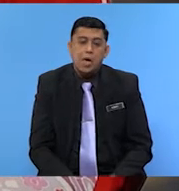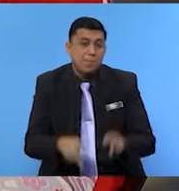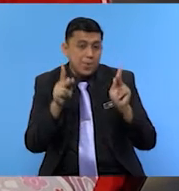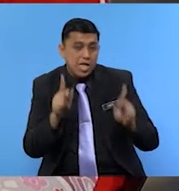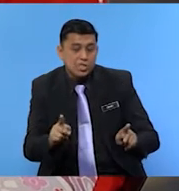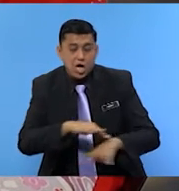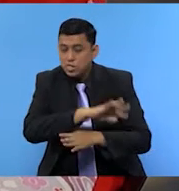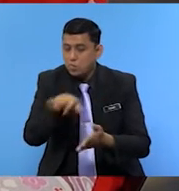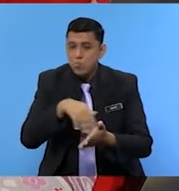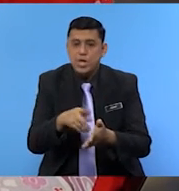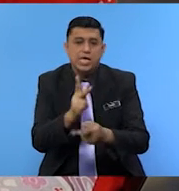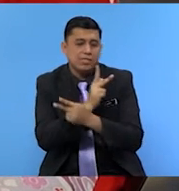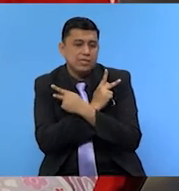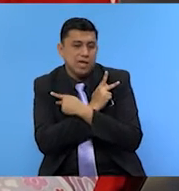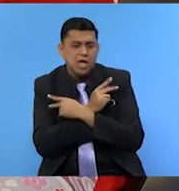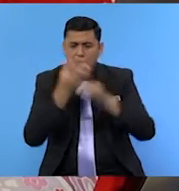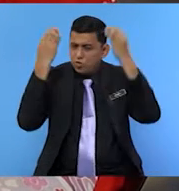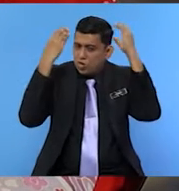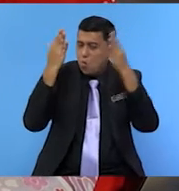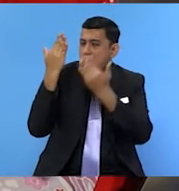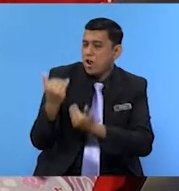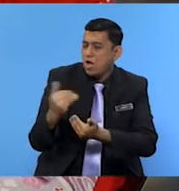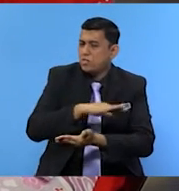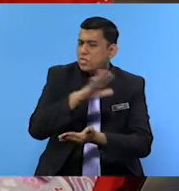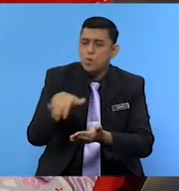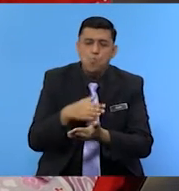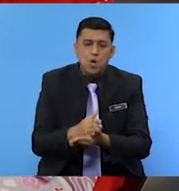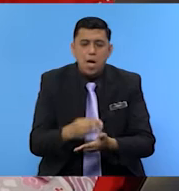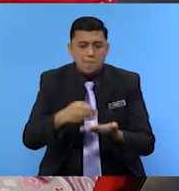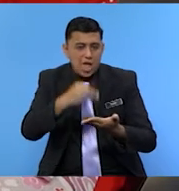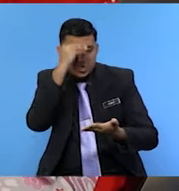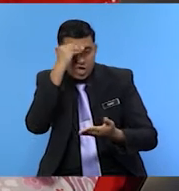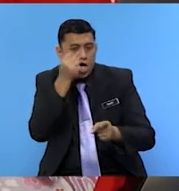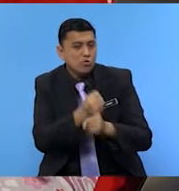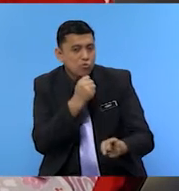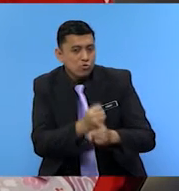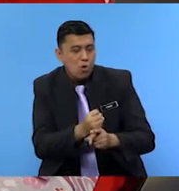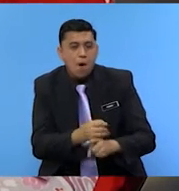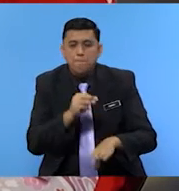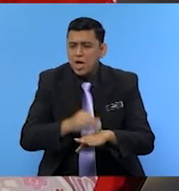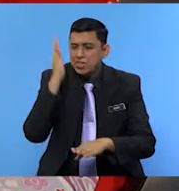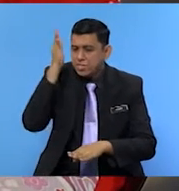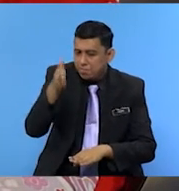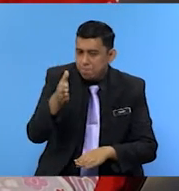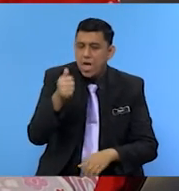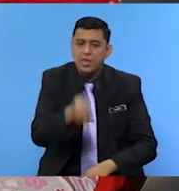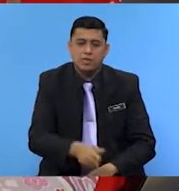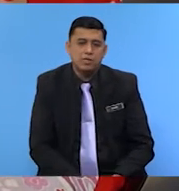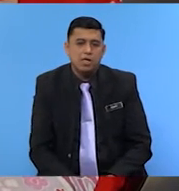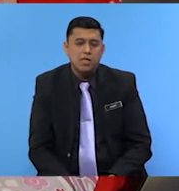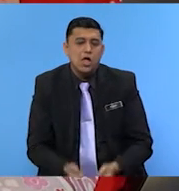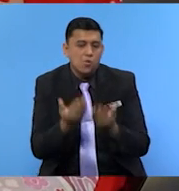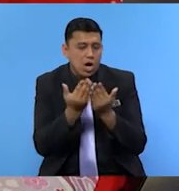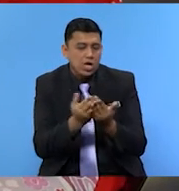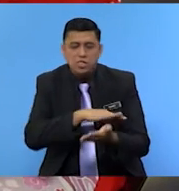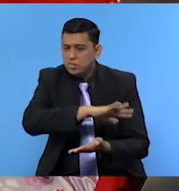para pelajar yang dikasihi sekalian. Cikgu harap anda semua akan belajar bersungguh-sungguh untuk masa depan anda. Okay, cikgu doakan